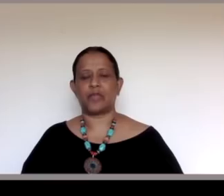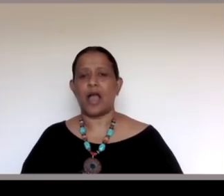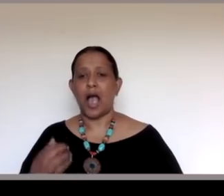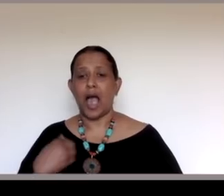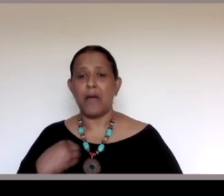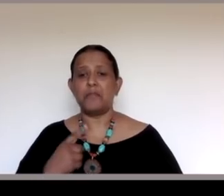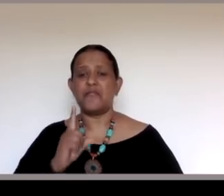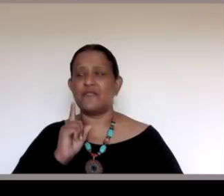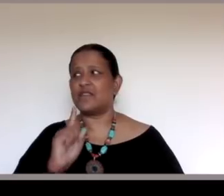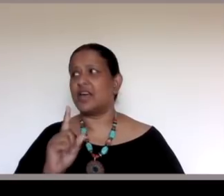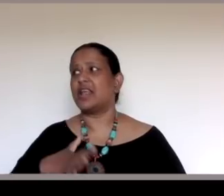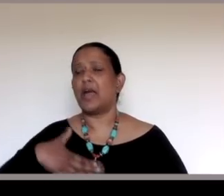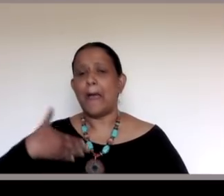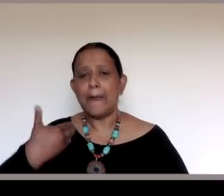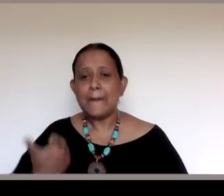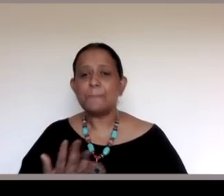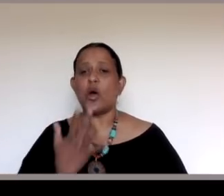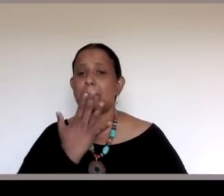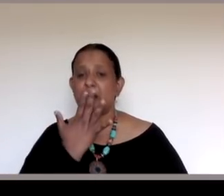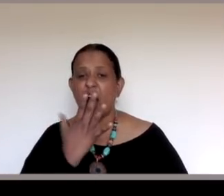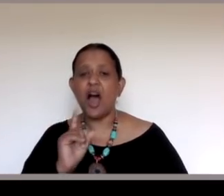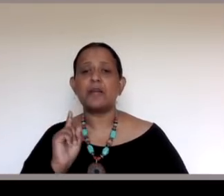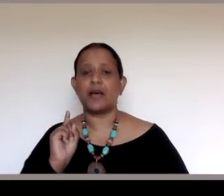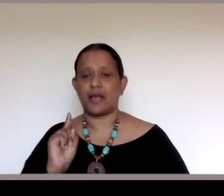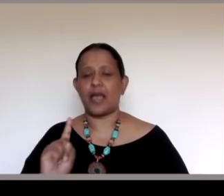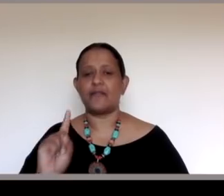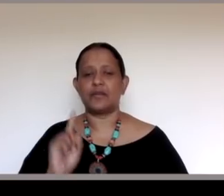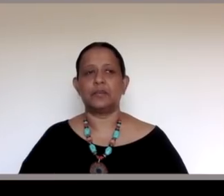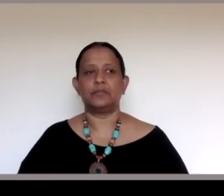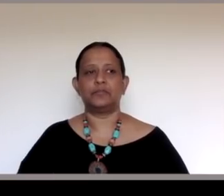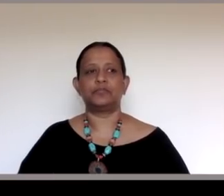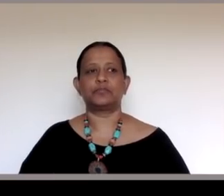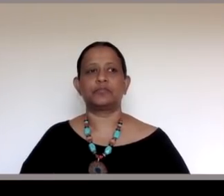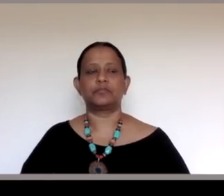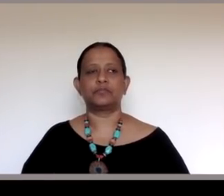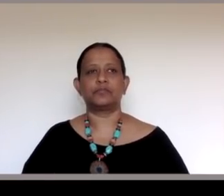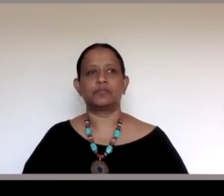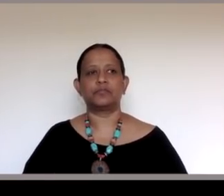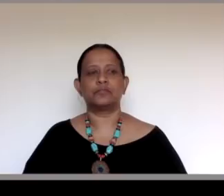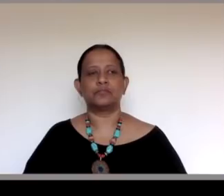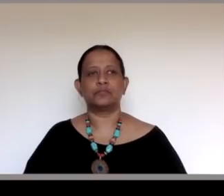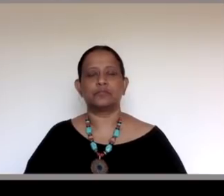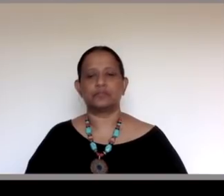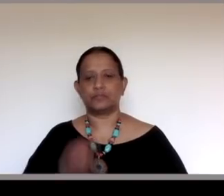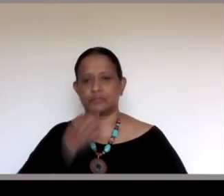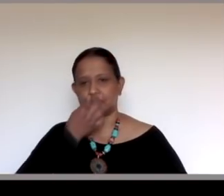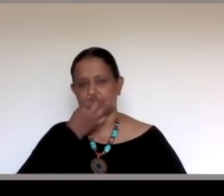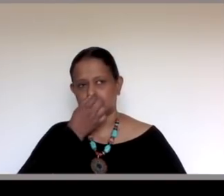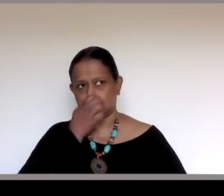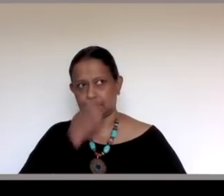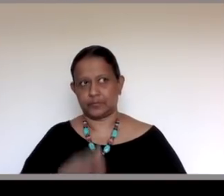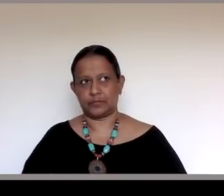தாழ்த்துவதாகும் மத்தேயு பஹே துணே மெஹம கீனோ மத்தேயு 5:3 இவ்வாறு சொல்லுகின்றது மேக உபட ஹொந்தட்டம ஒபே மனசே